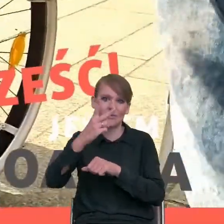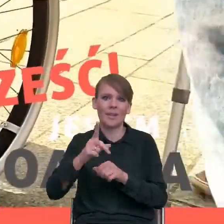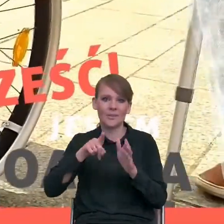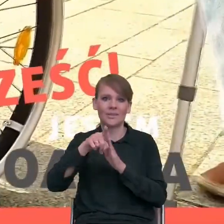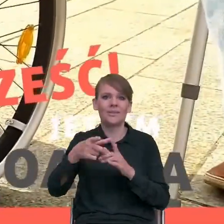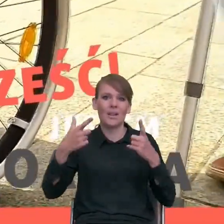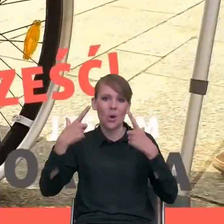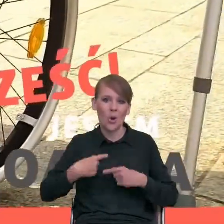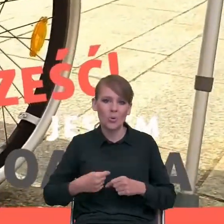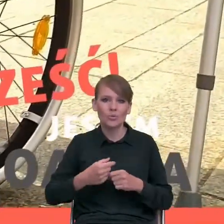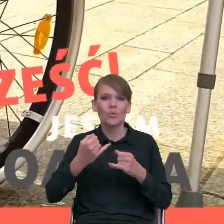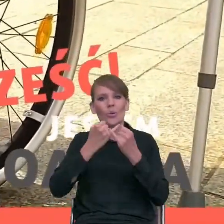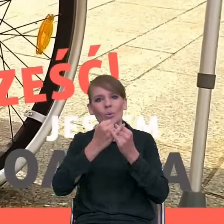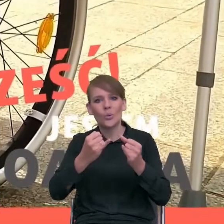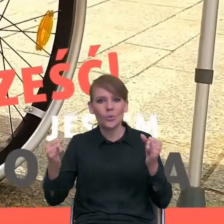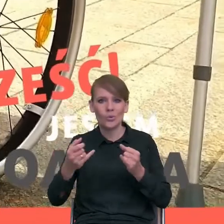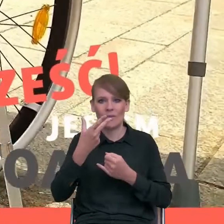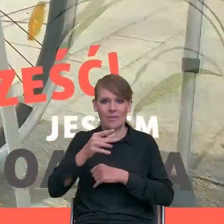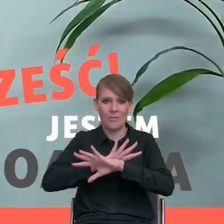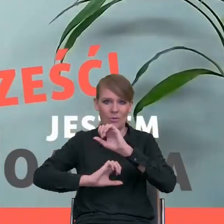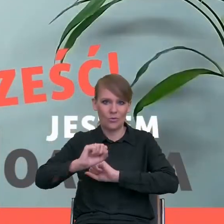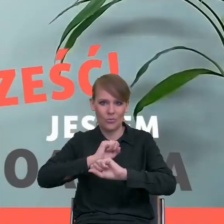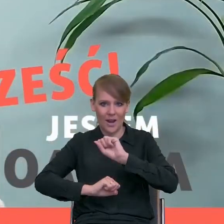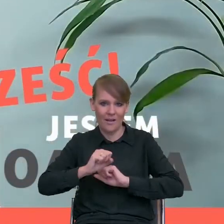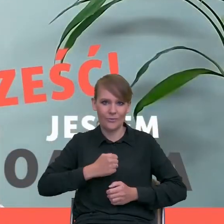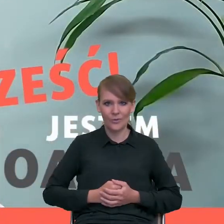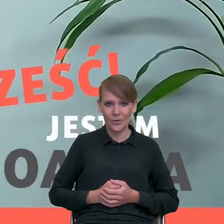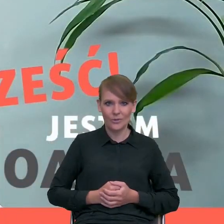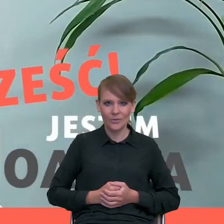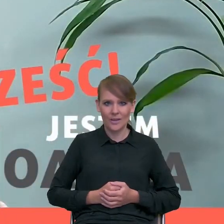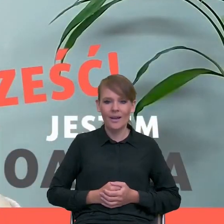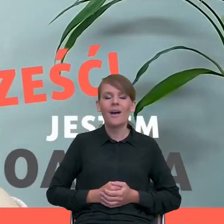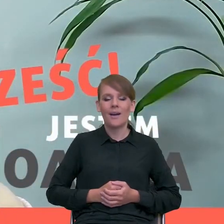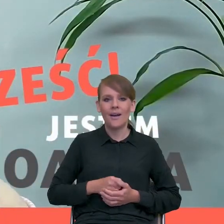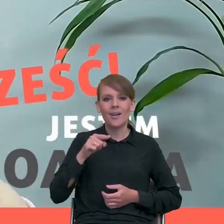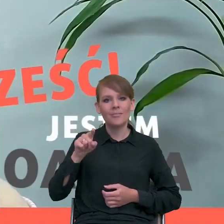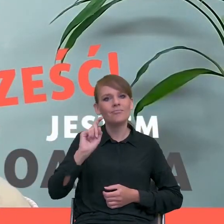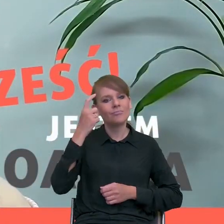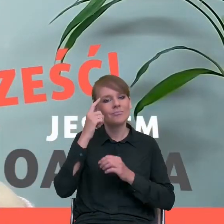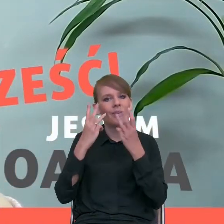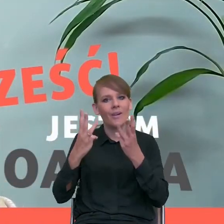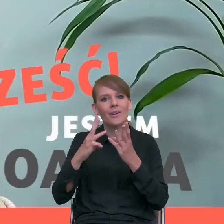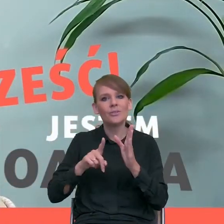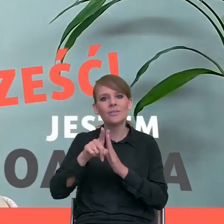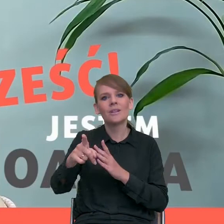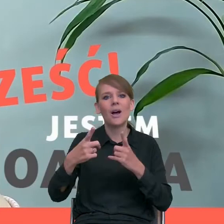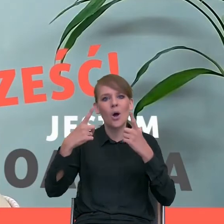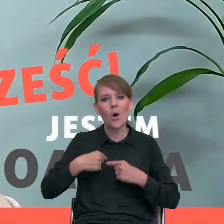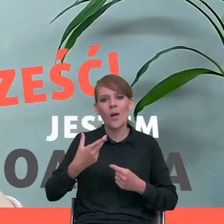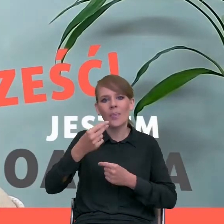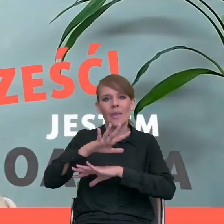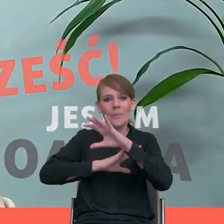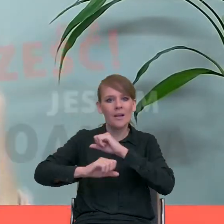osób z różnymi rodzajami niepełnosprawności, a szczególnie dla osób z